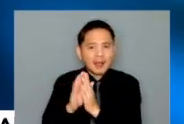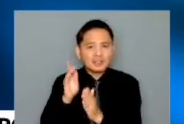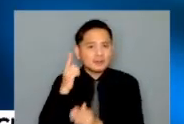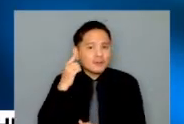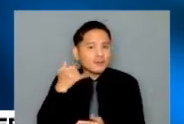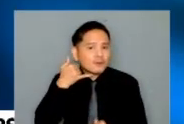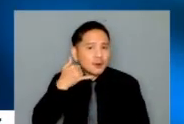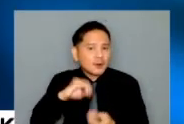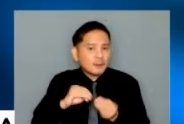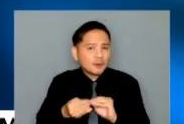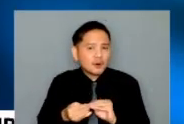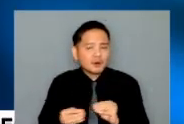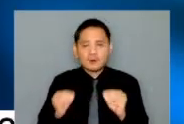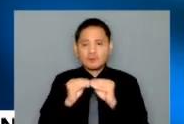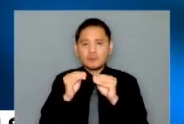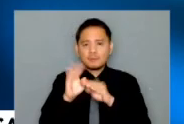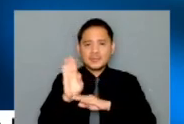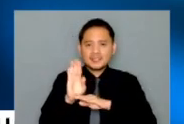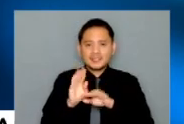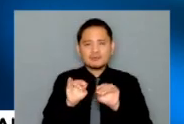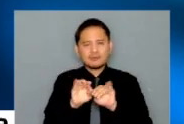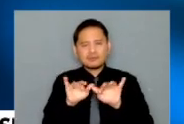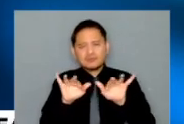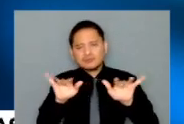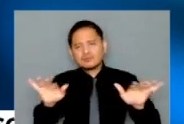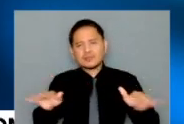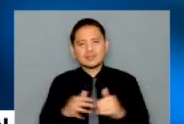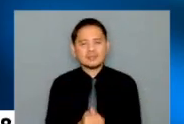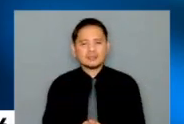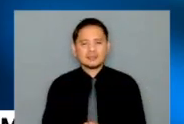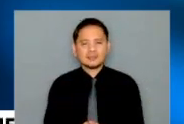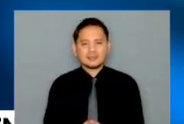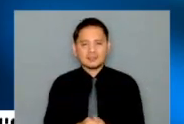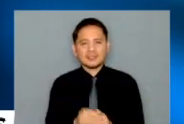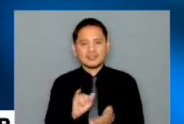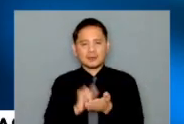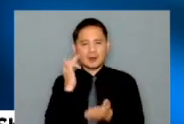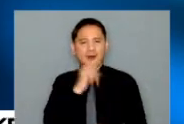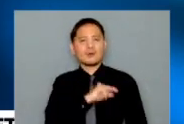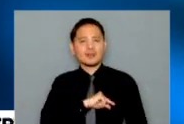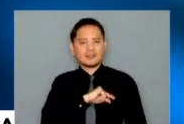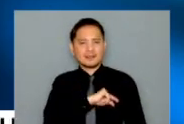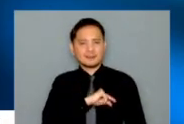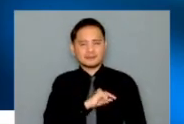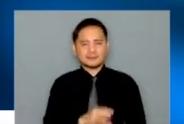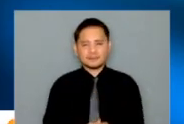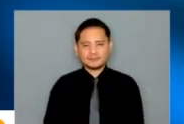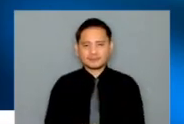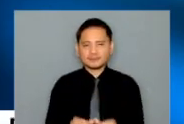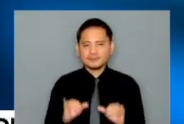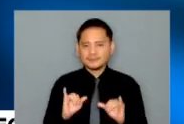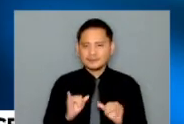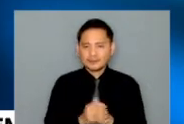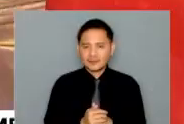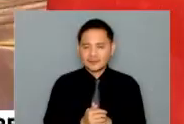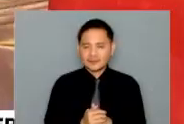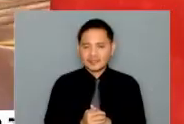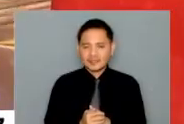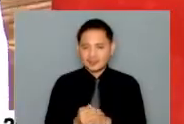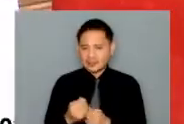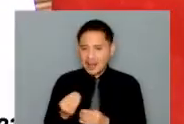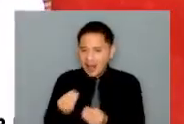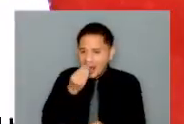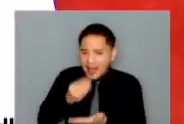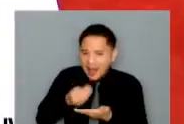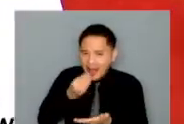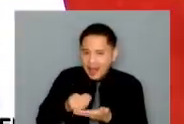maayos, malinis, at masarap. And alam niyo, sir, pa to support that, no, kasi medyo kanina pa tayo tumitikin dito eh. Natikman ko,